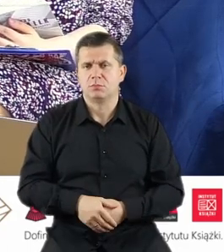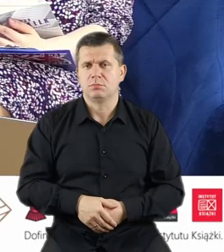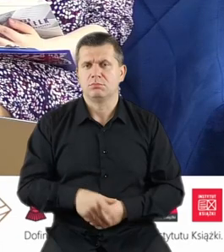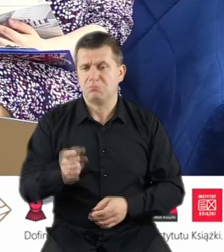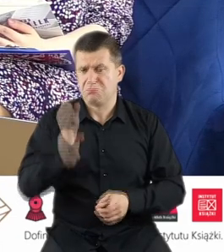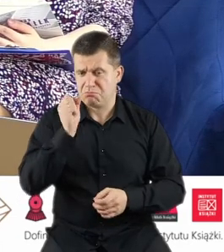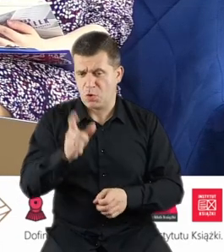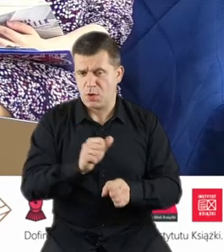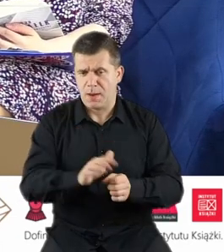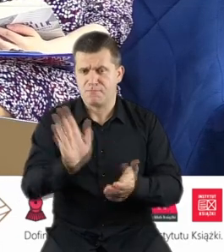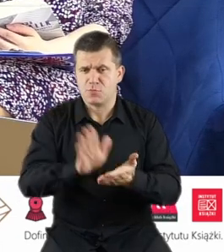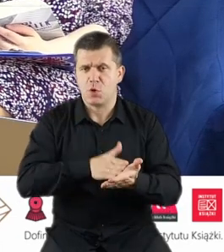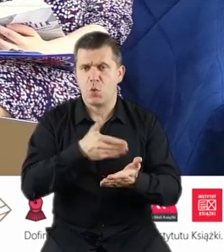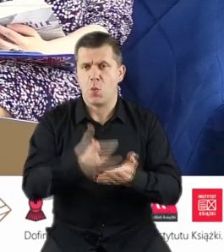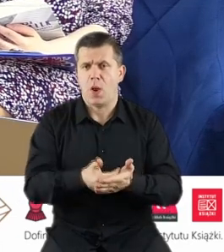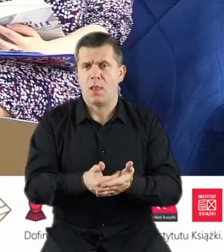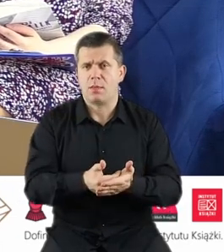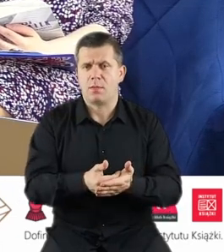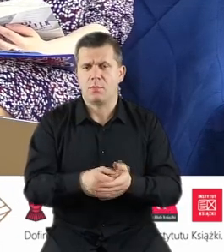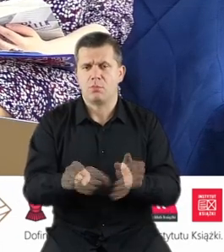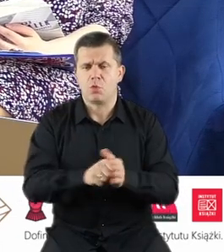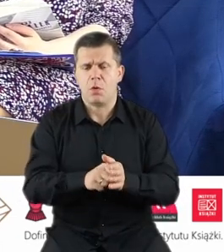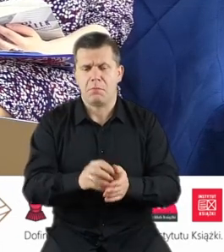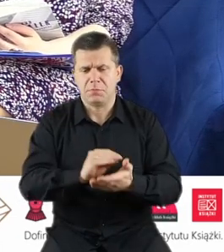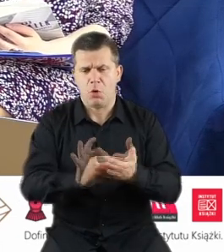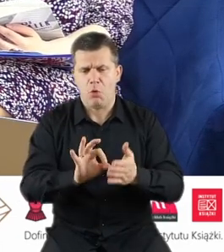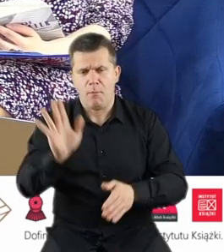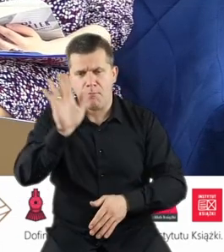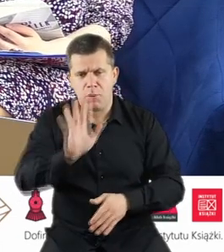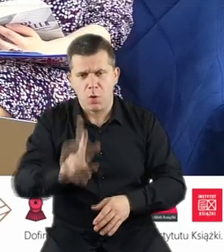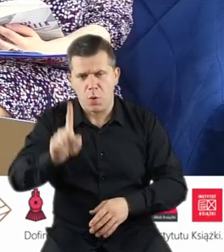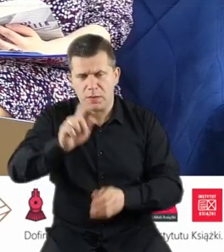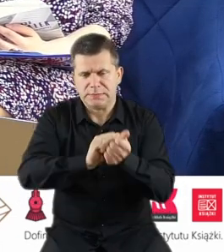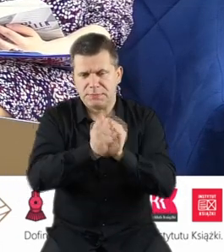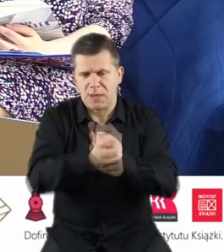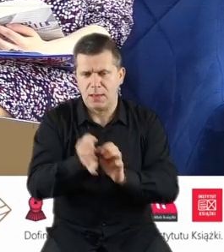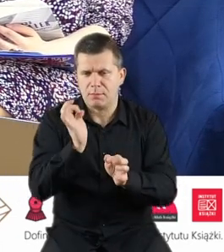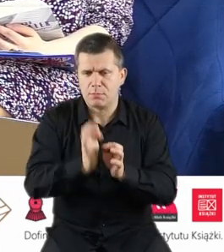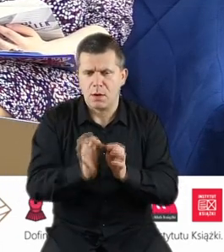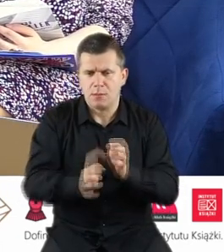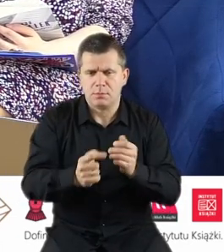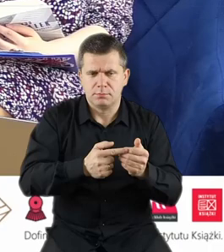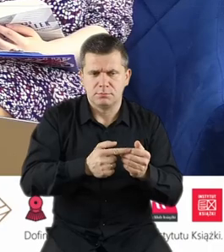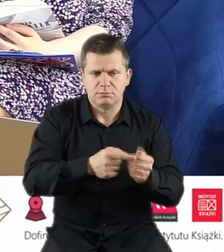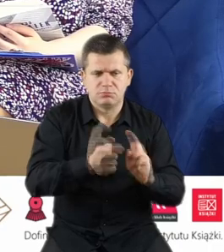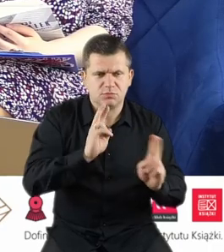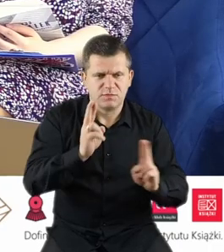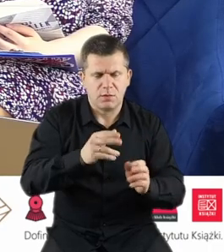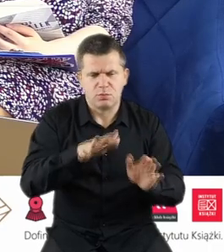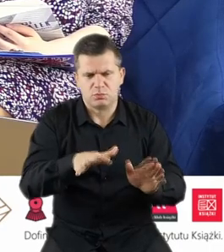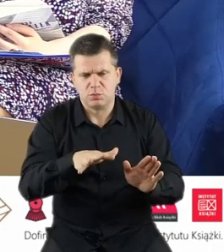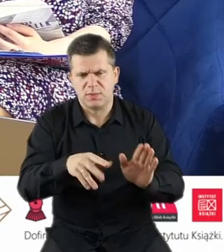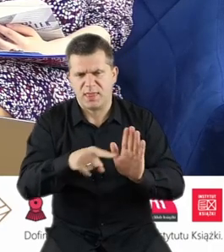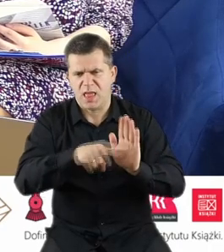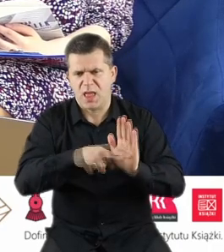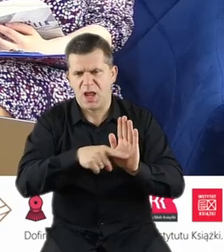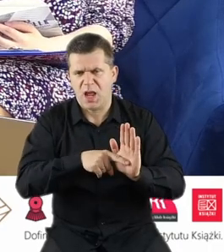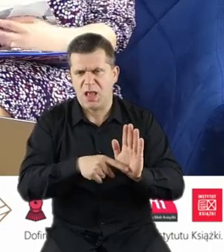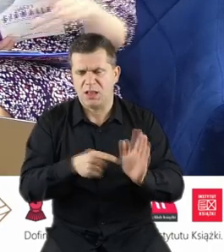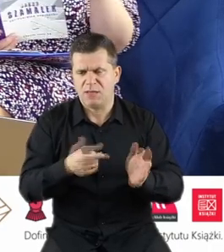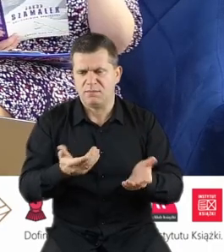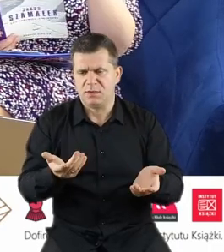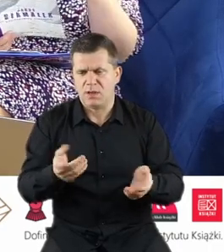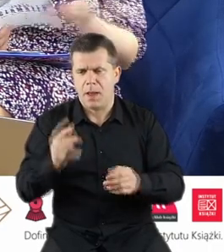się na przykład odwołania do Boga. Zmieniają się proporcje przymiotników o wydźwięku negatywnym do tych o wydźwięku